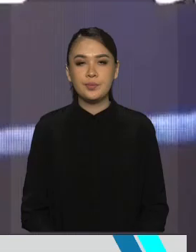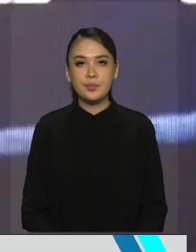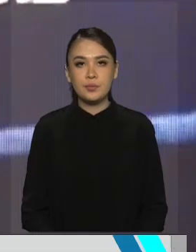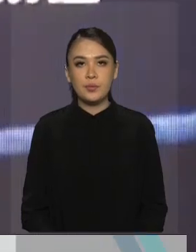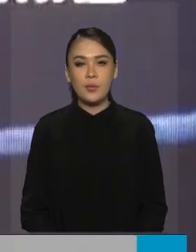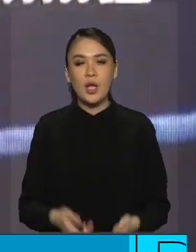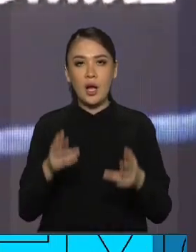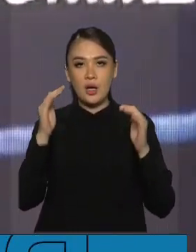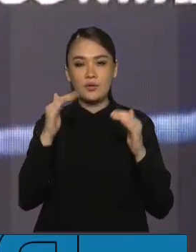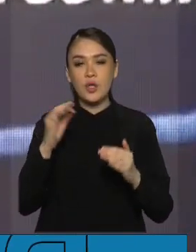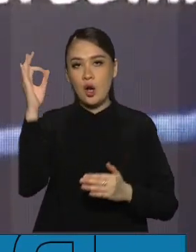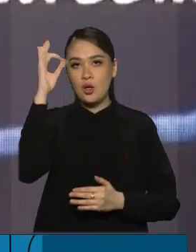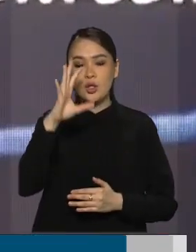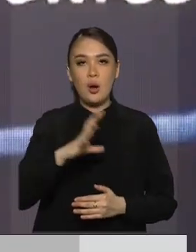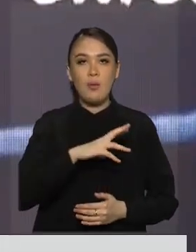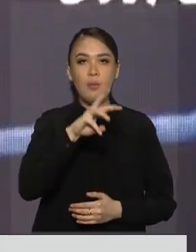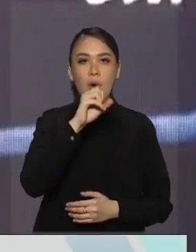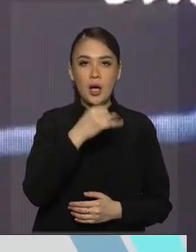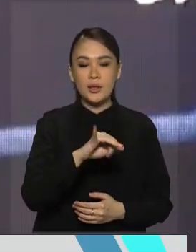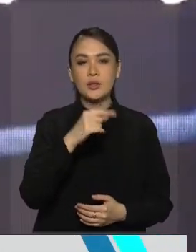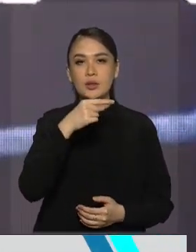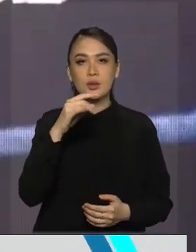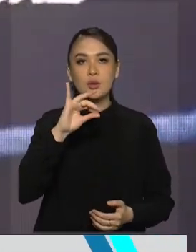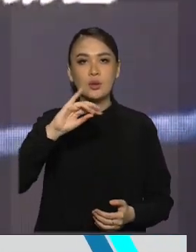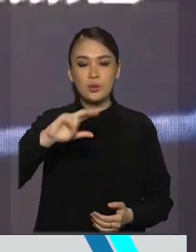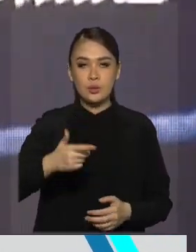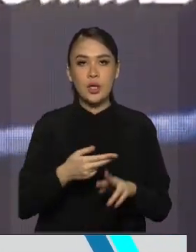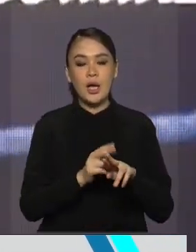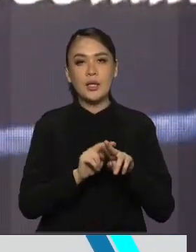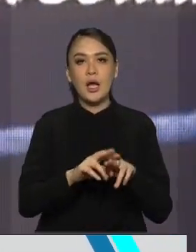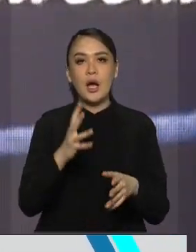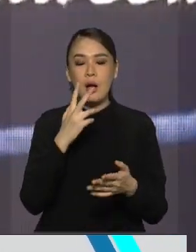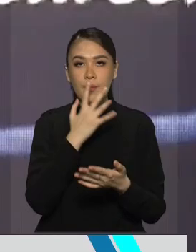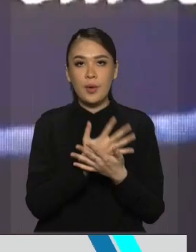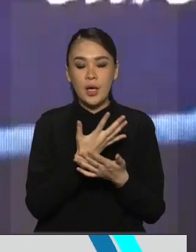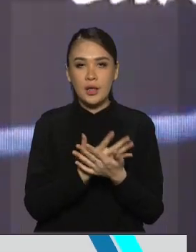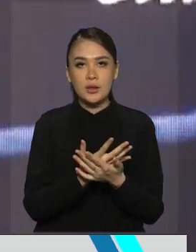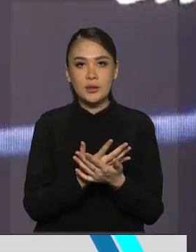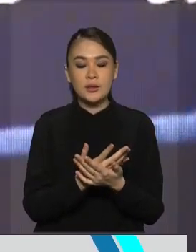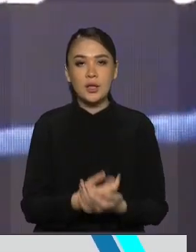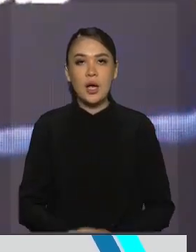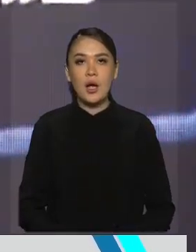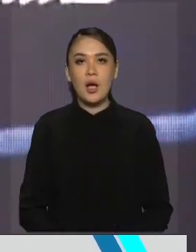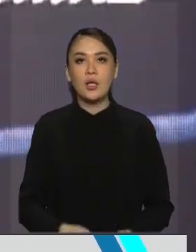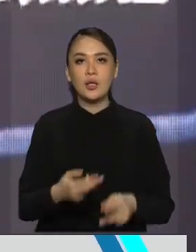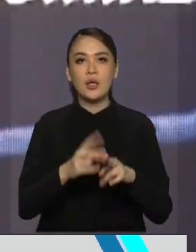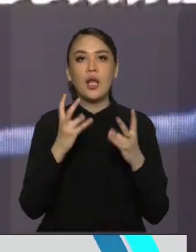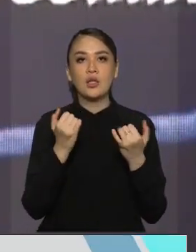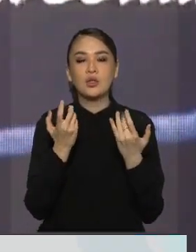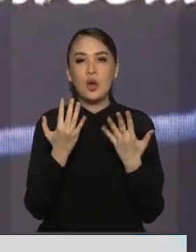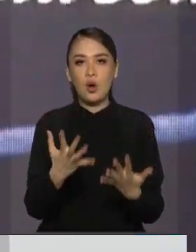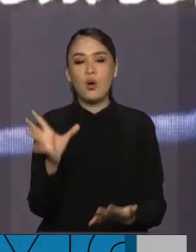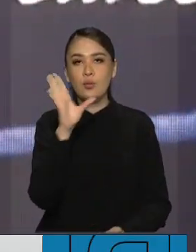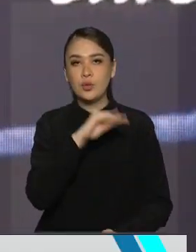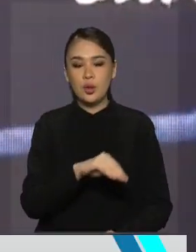мы говорим о мае-июне. Поэтому вот сейчас как раз-таки мы этим занимаемся, смотрим. То есть, насколько это возможно будет на каких